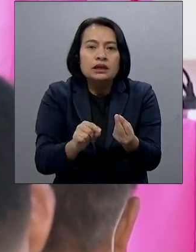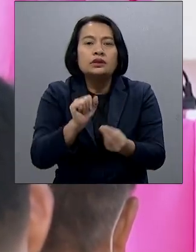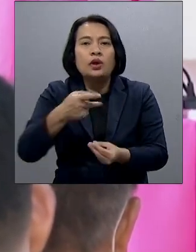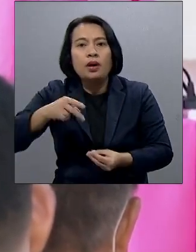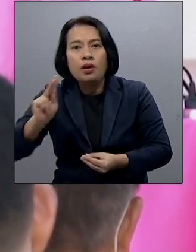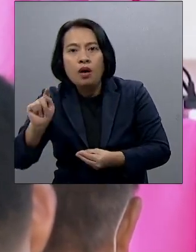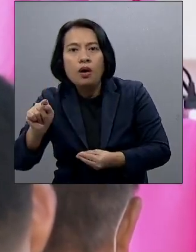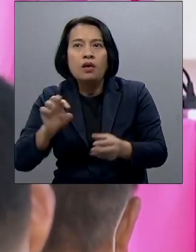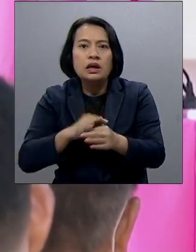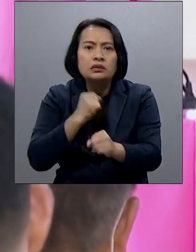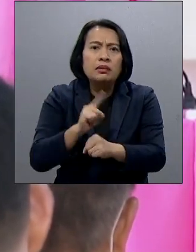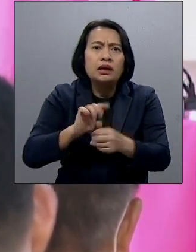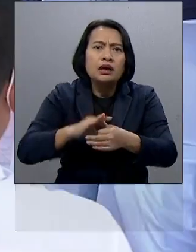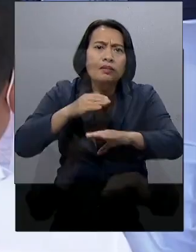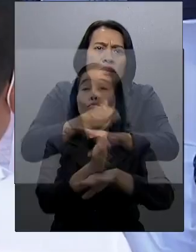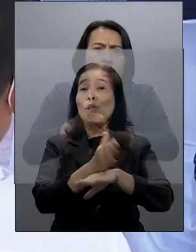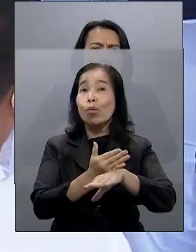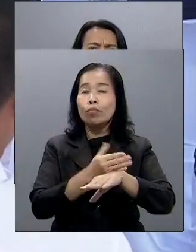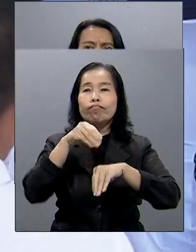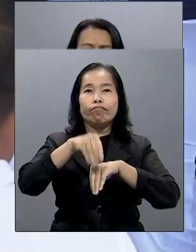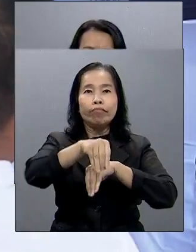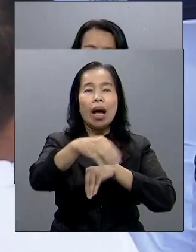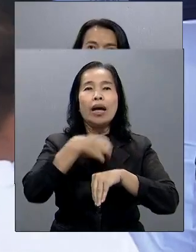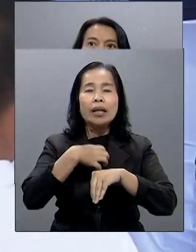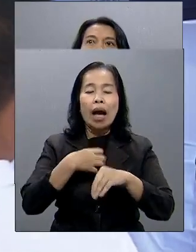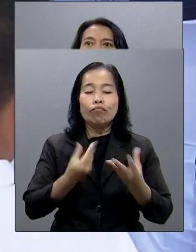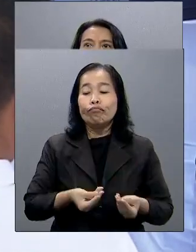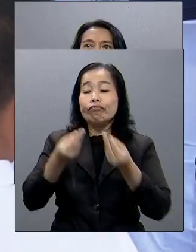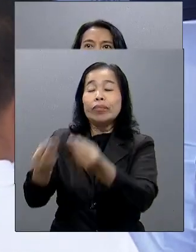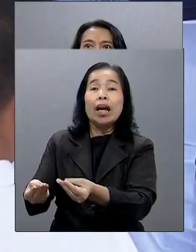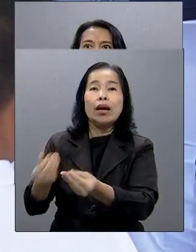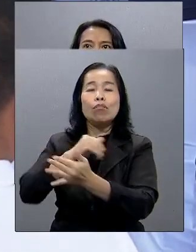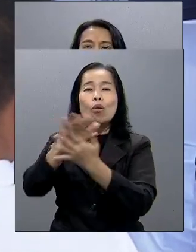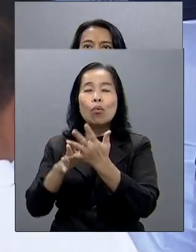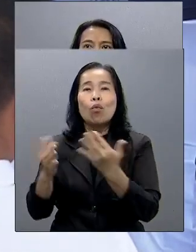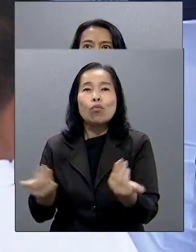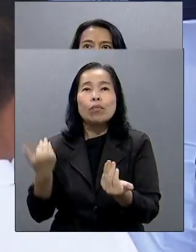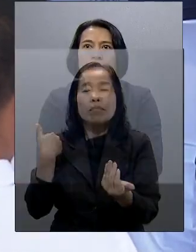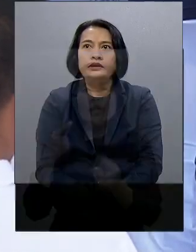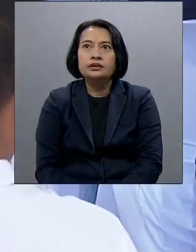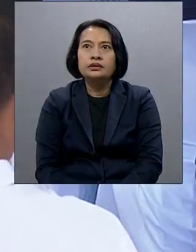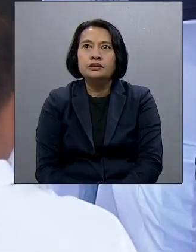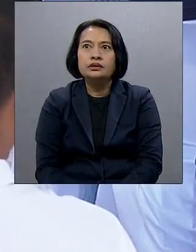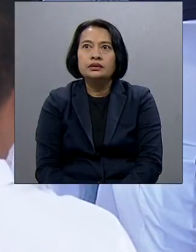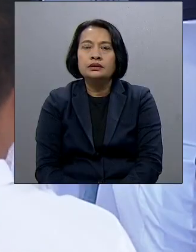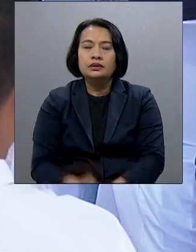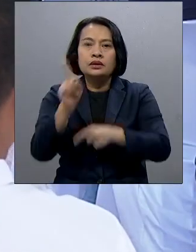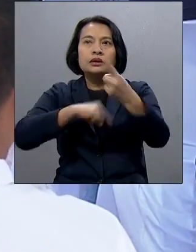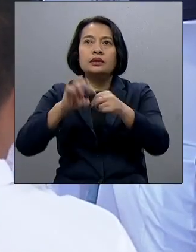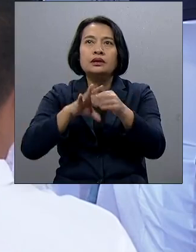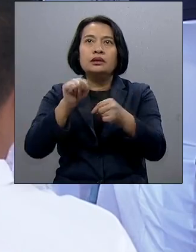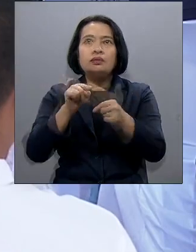ส่วนใหญ่ปลูกสับปะรดต้องการโอนสิทธิ์ให้กับทายาทแต่ทีนี้ติดเงื่อนไขตรงที่ว่าทายาทต้องไม่เป็น